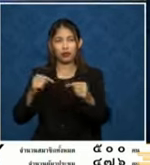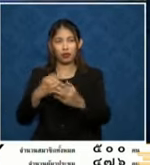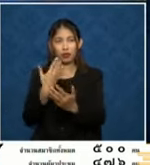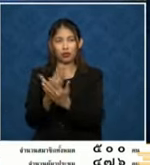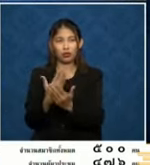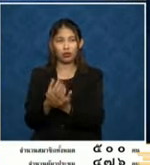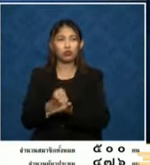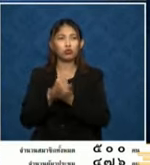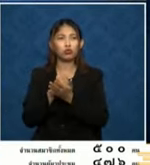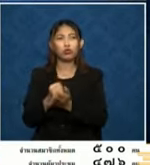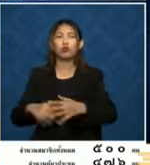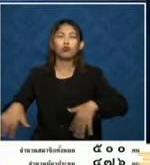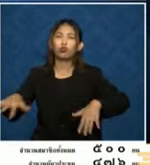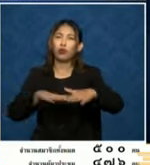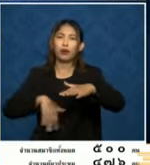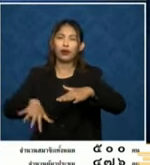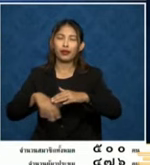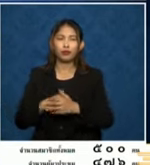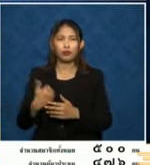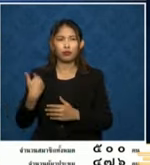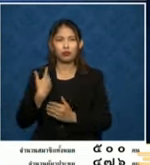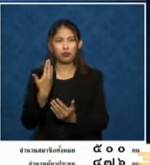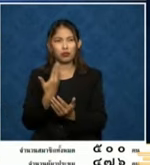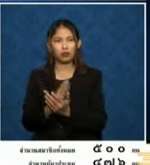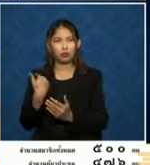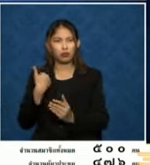ไปท่านประธานครับในส่วนนี้เนี่ยมี